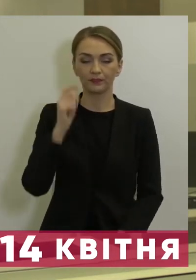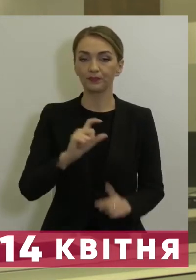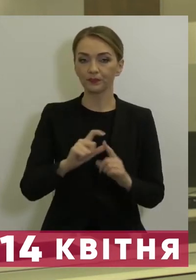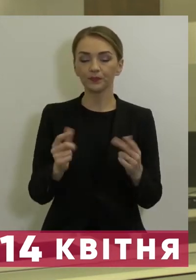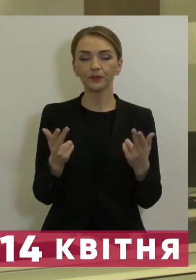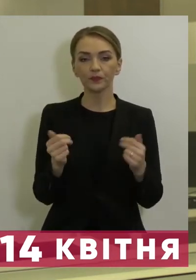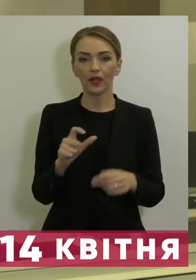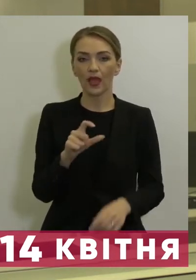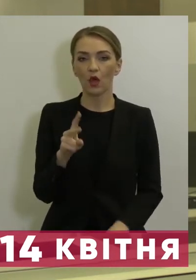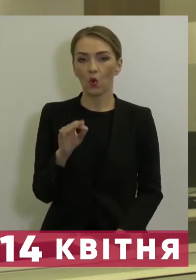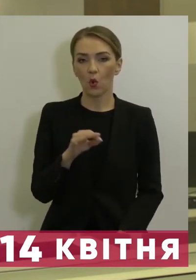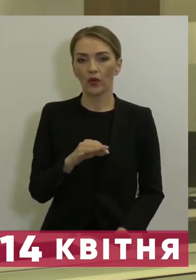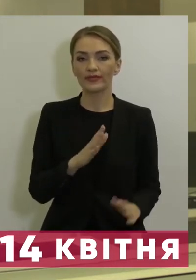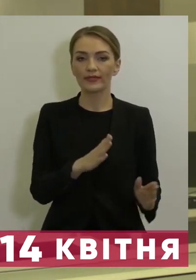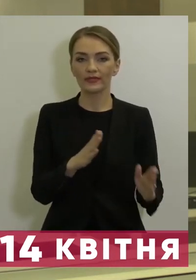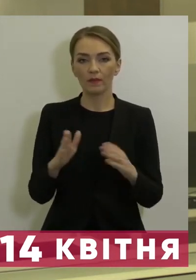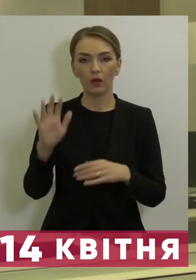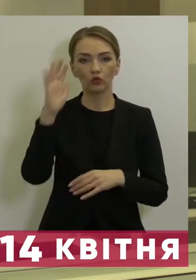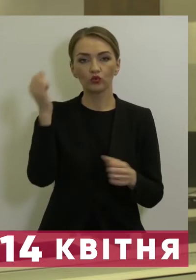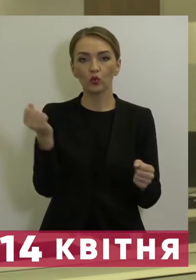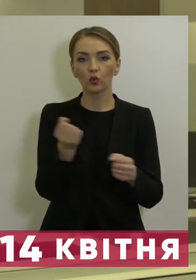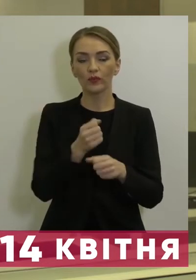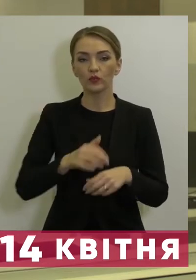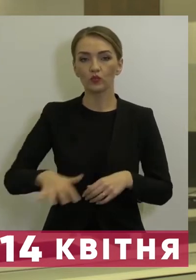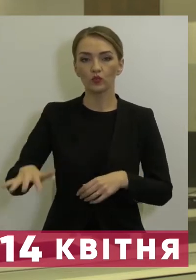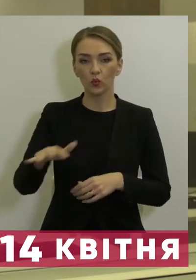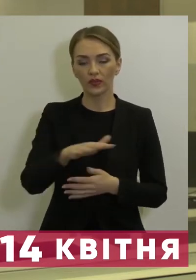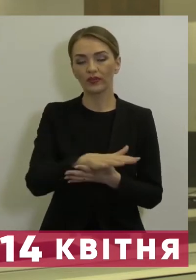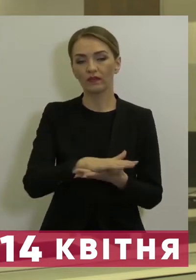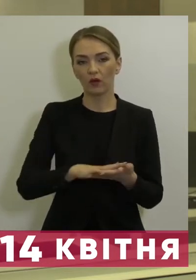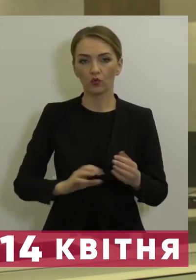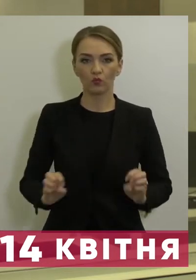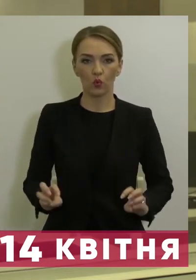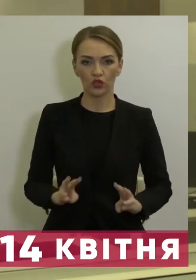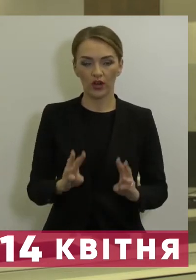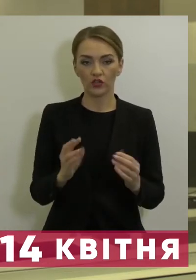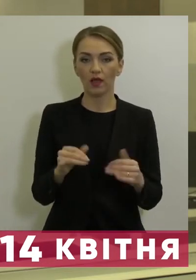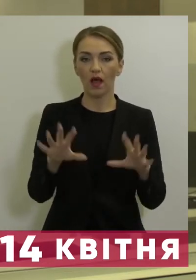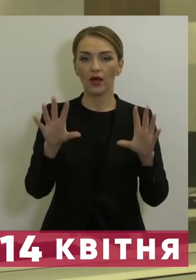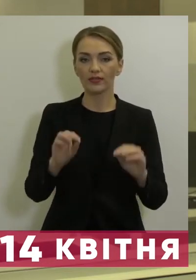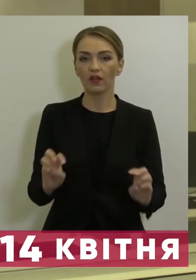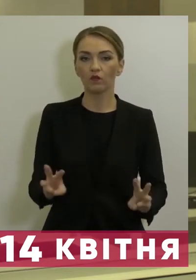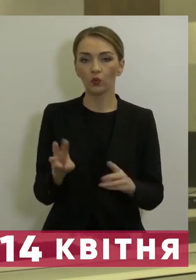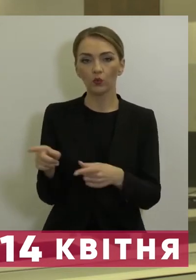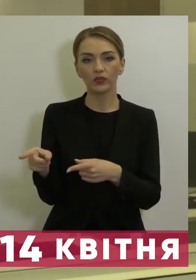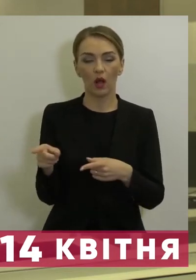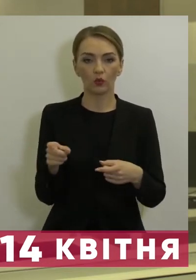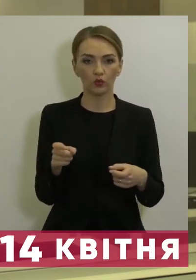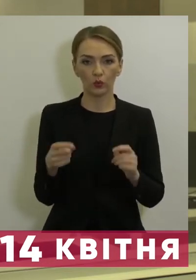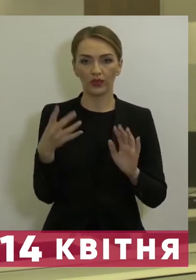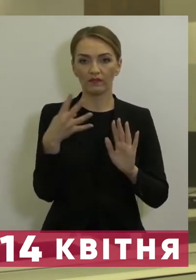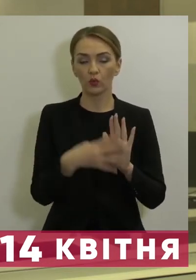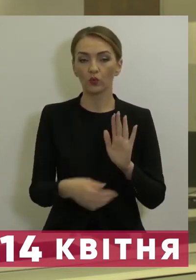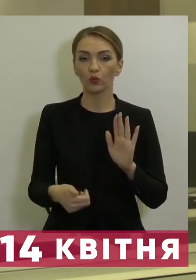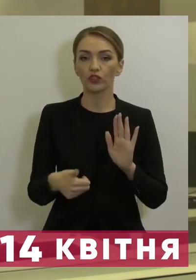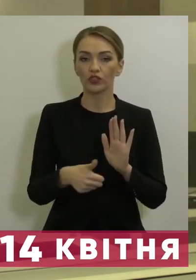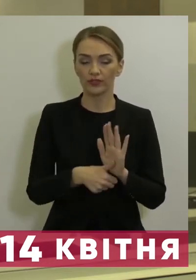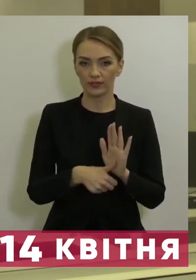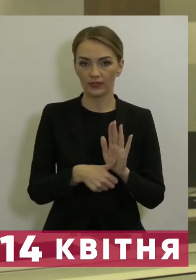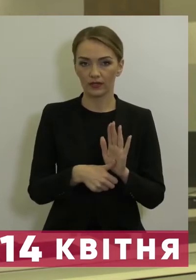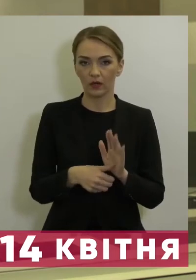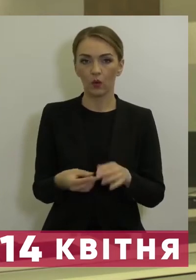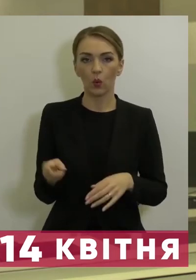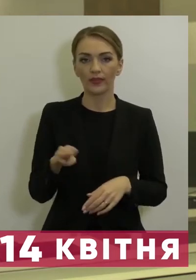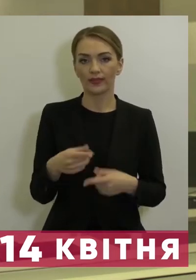Так, в екосистемах Чорнобильської зони тривають пожежі для гасіння вогню. Залучено